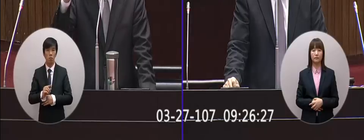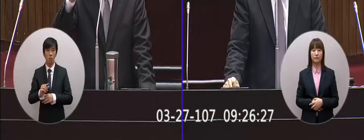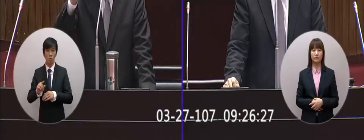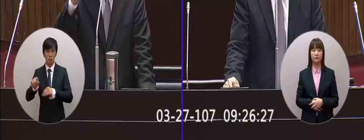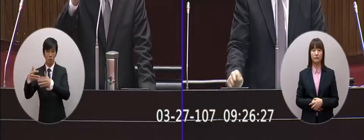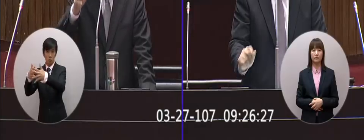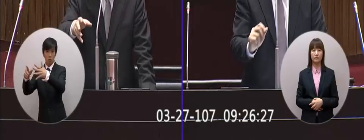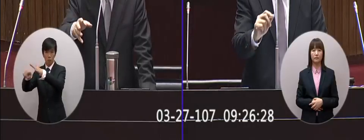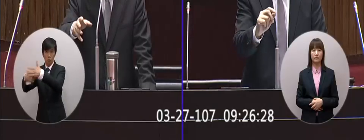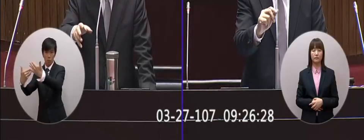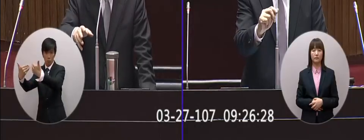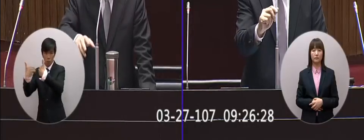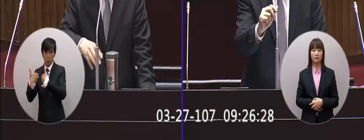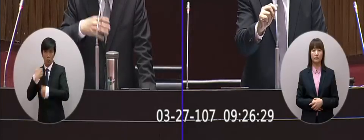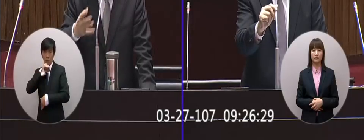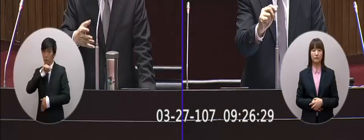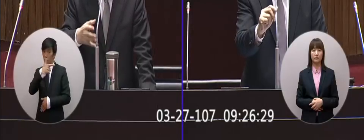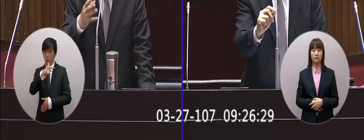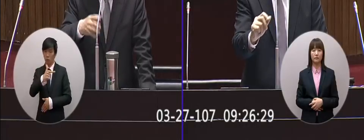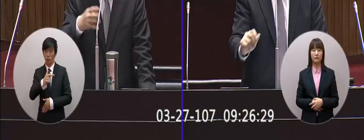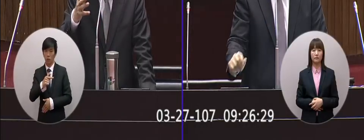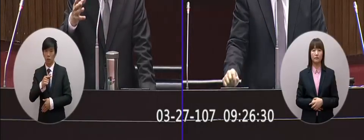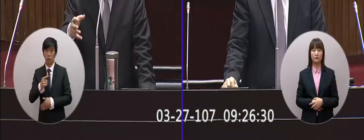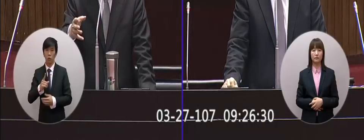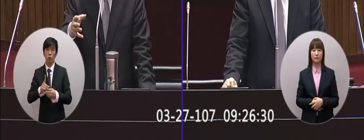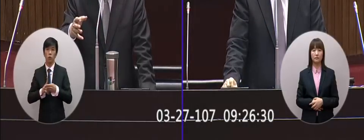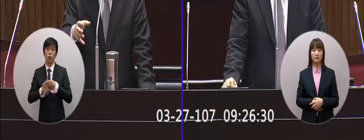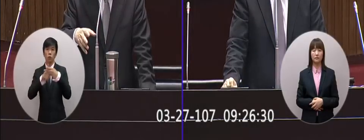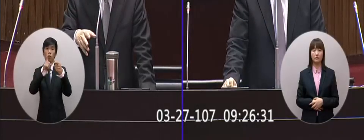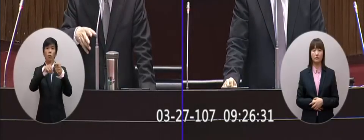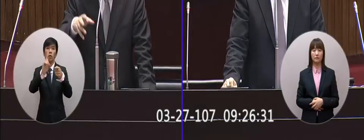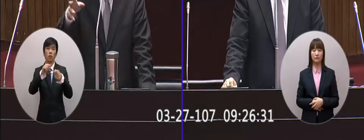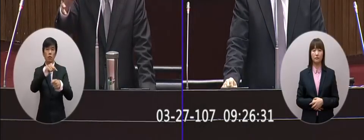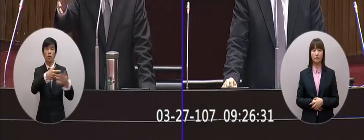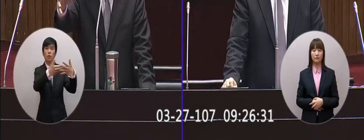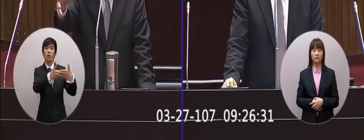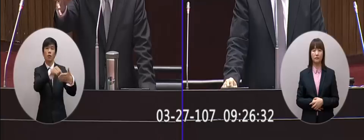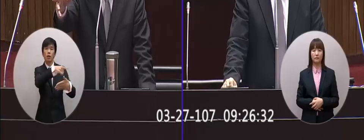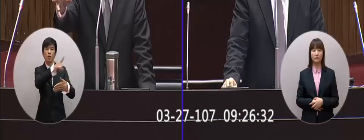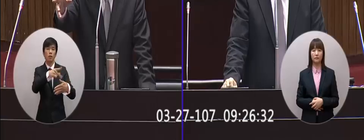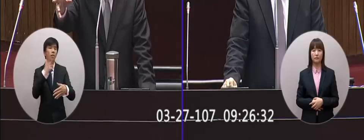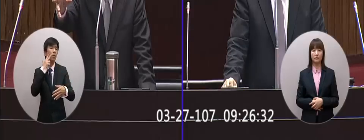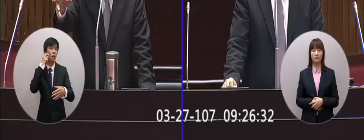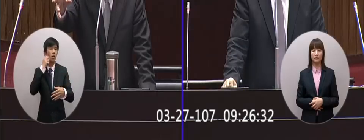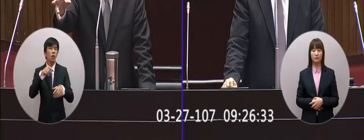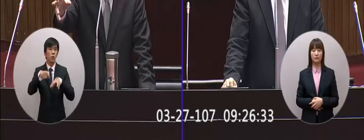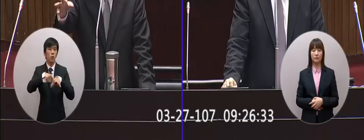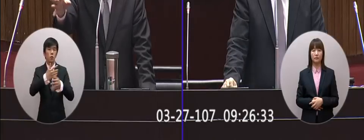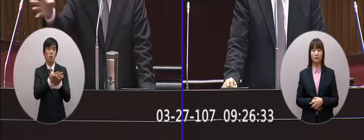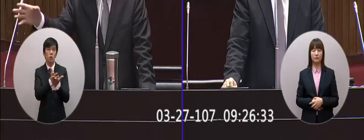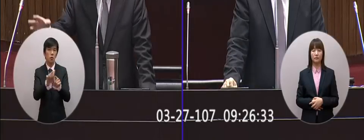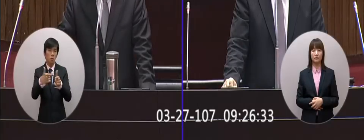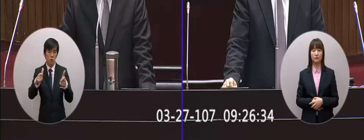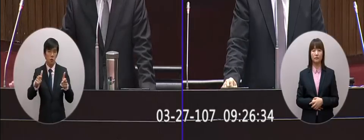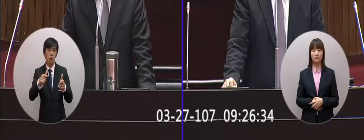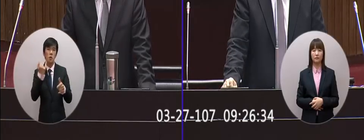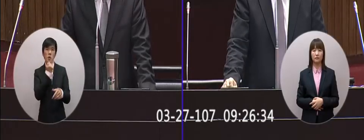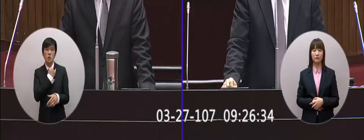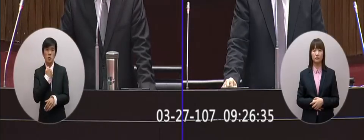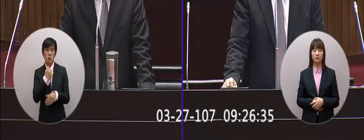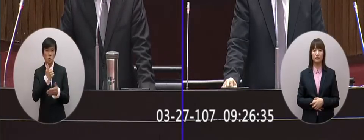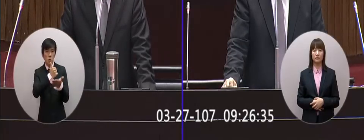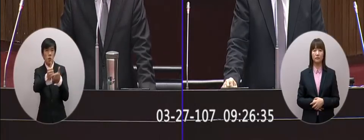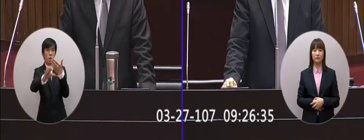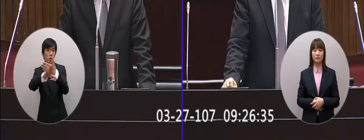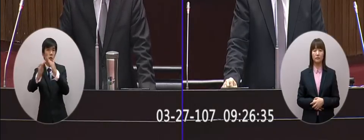主要是针对中国生产过剩的钢跟铝，借由销往其他的国家的这个方式，再销